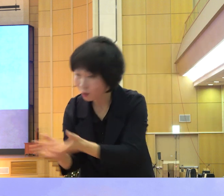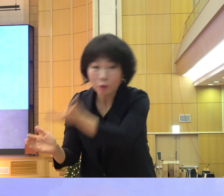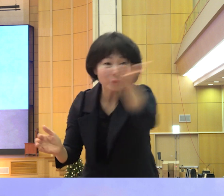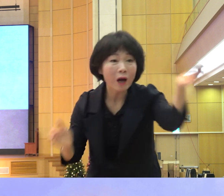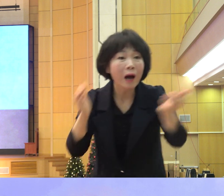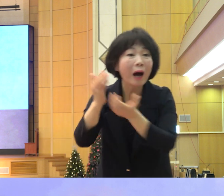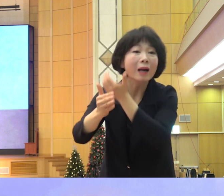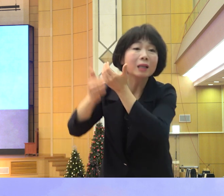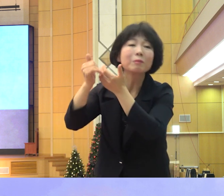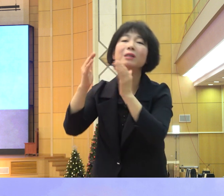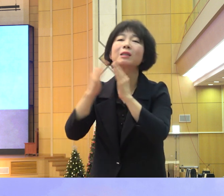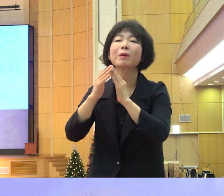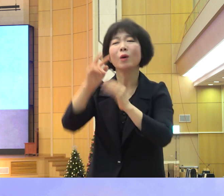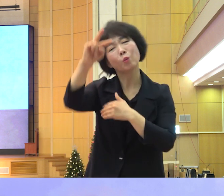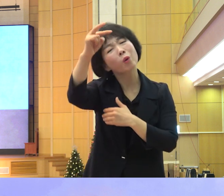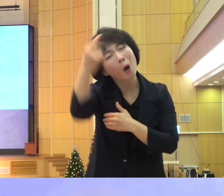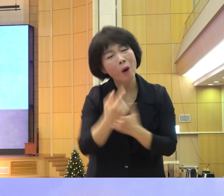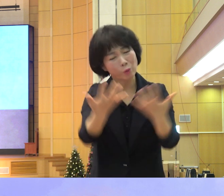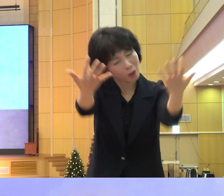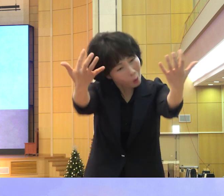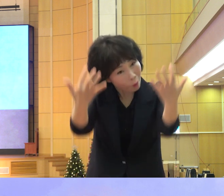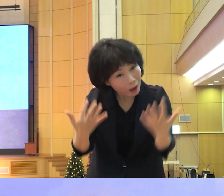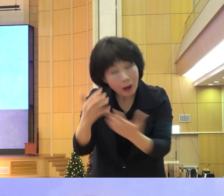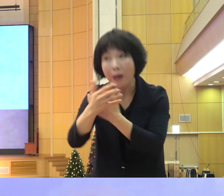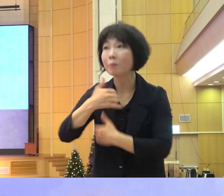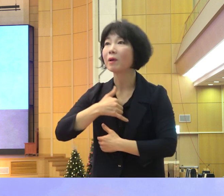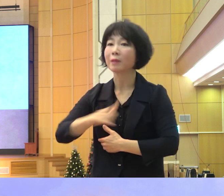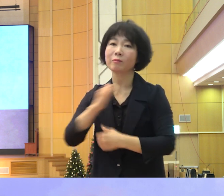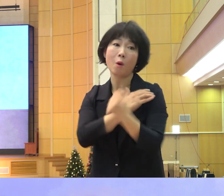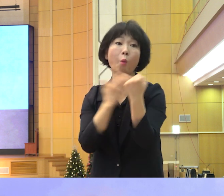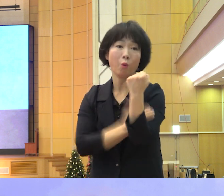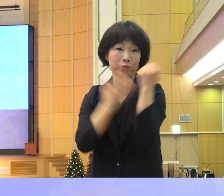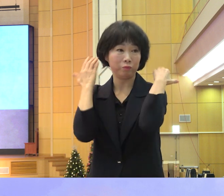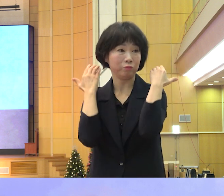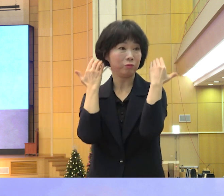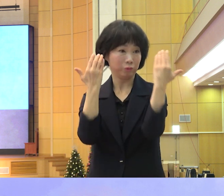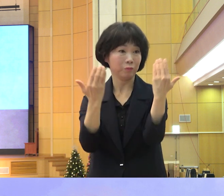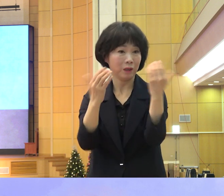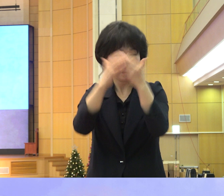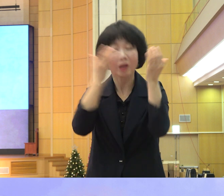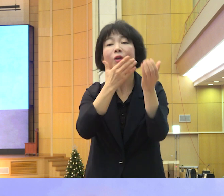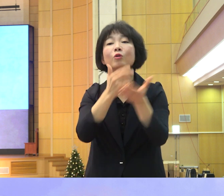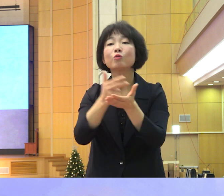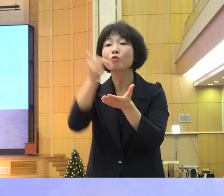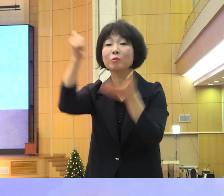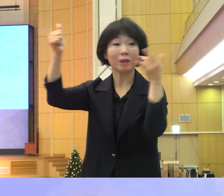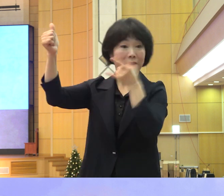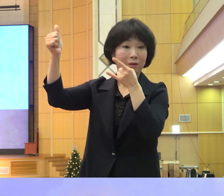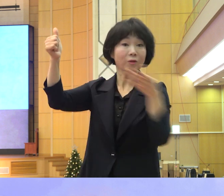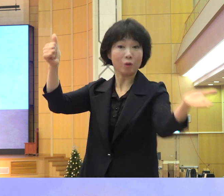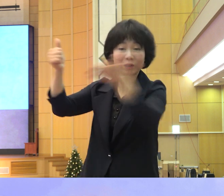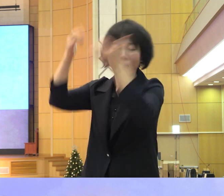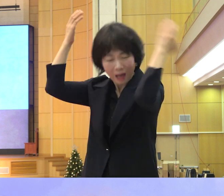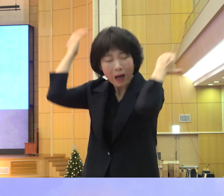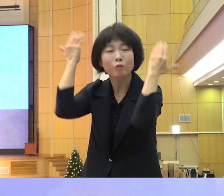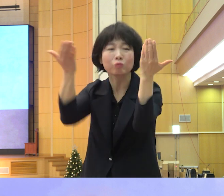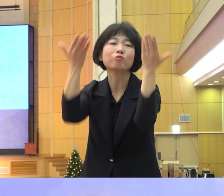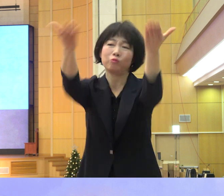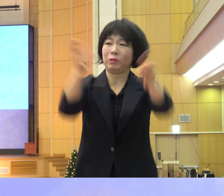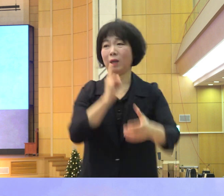하나님의 자녀만 되면 모든 것은 주께서